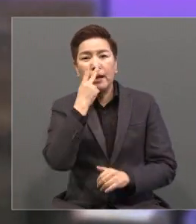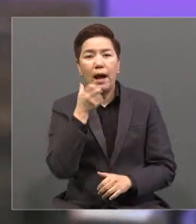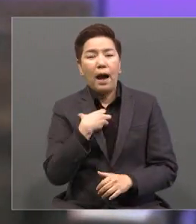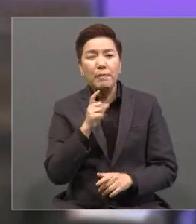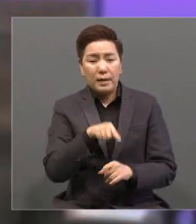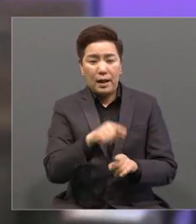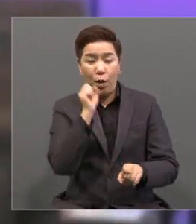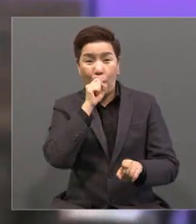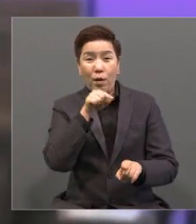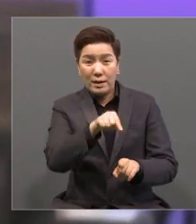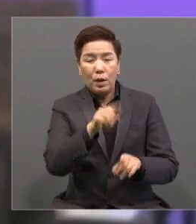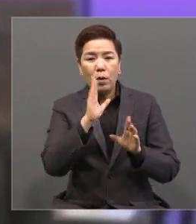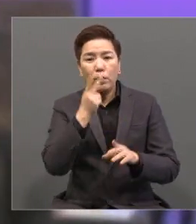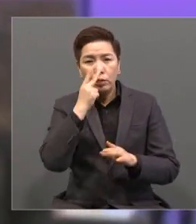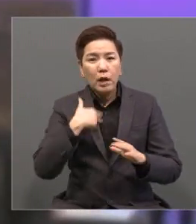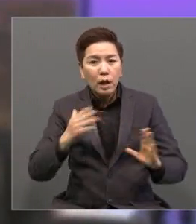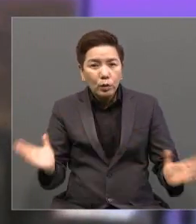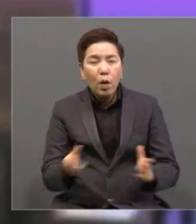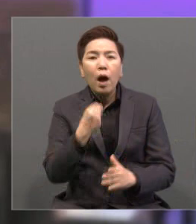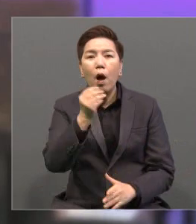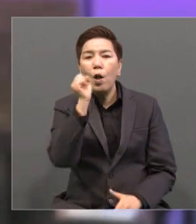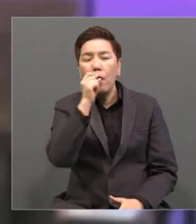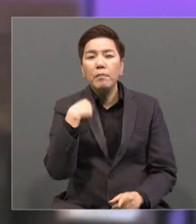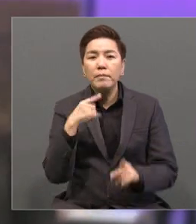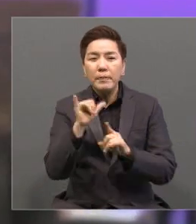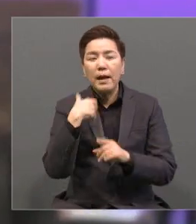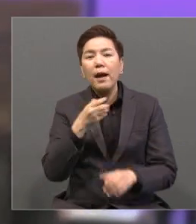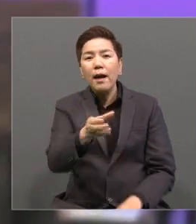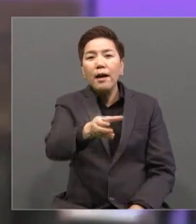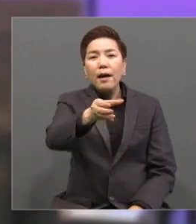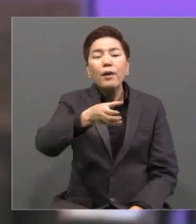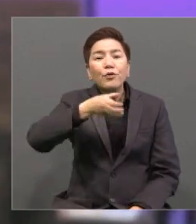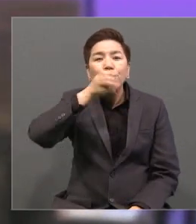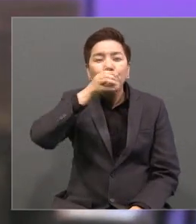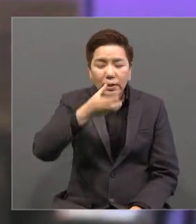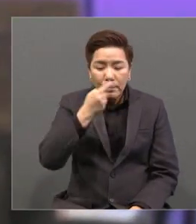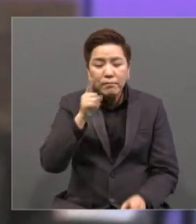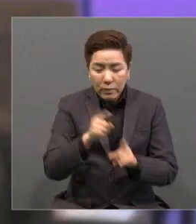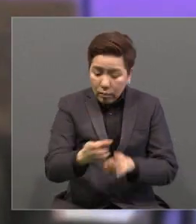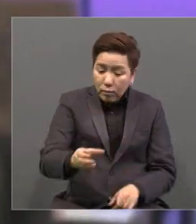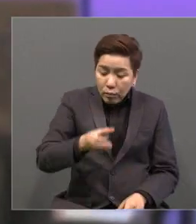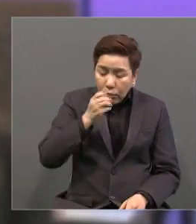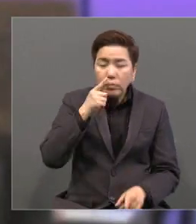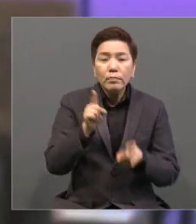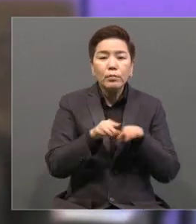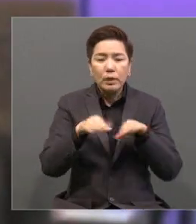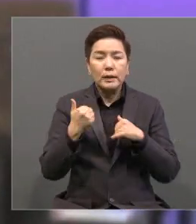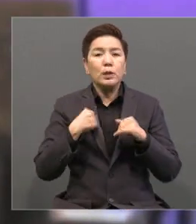ทั้งนี้เวลาร้องเพลงครับลูกค้าอยากสนับสนุนกับนักร้องอาจจะมีการให้ดื่มเป็นเพื่อนบ้างเป็นเรื่องปกติโด